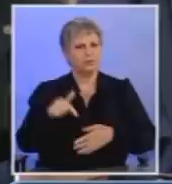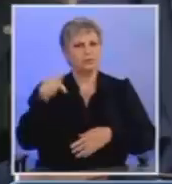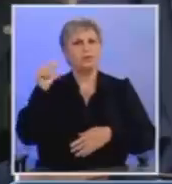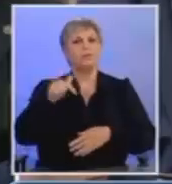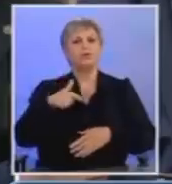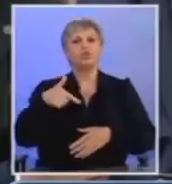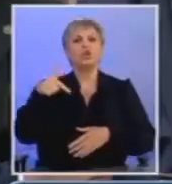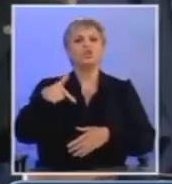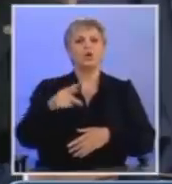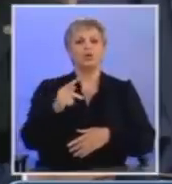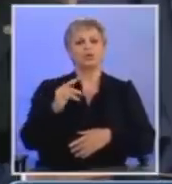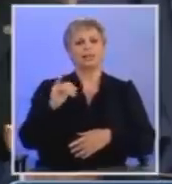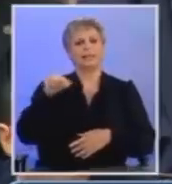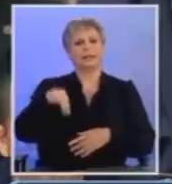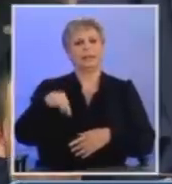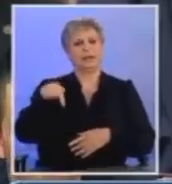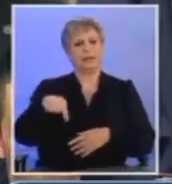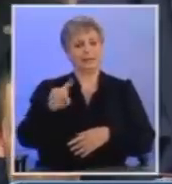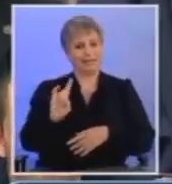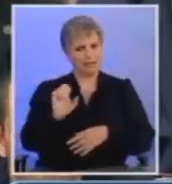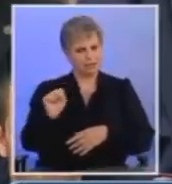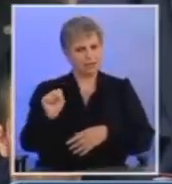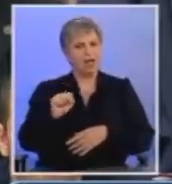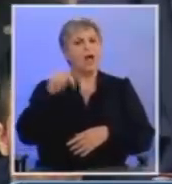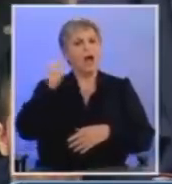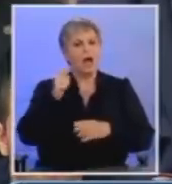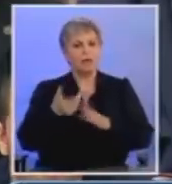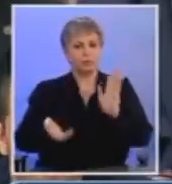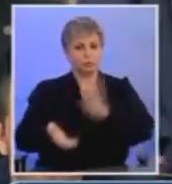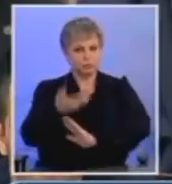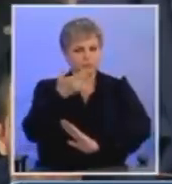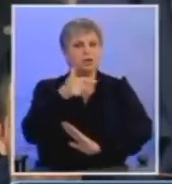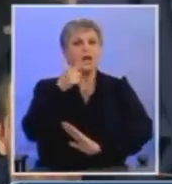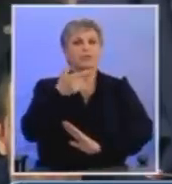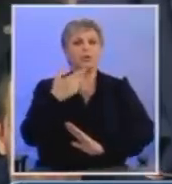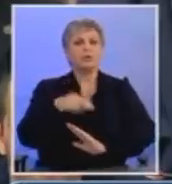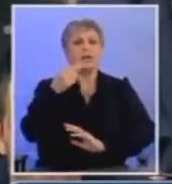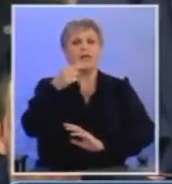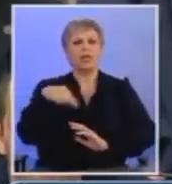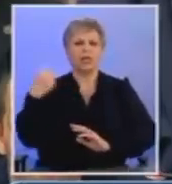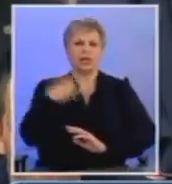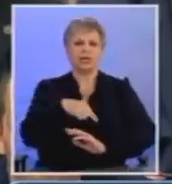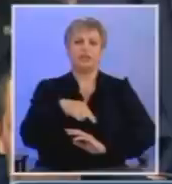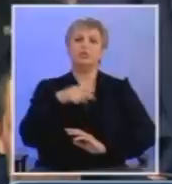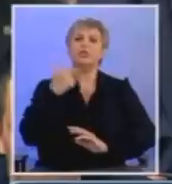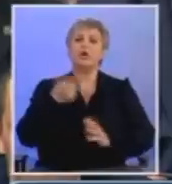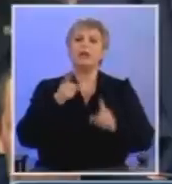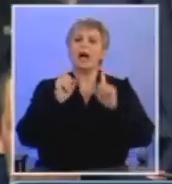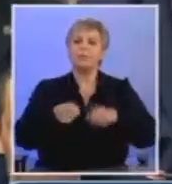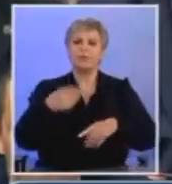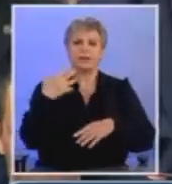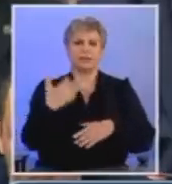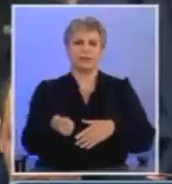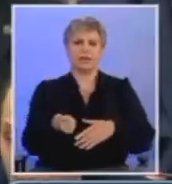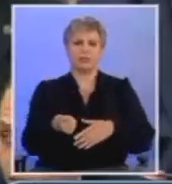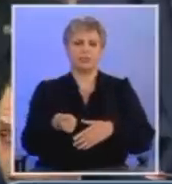Γιώργου Κιντή, ο οποίος ζητάει την ακύρωση των αποφάσεων που ελήφθησαν και αφορούν την απόρριψη του αιτήματος